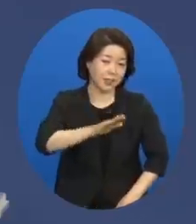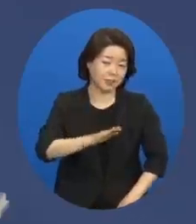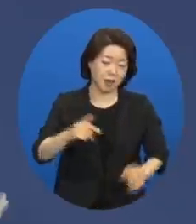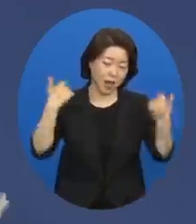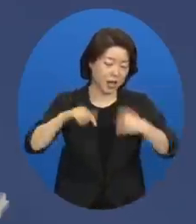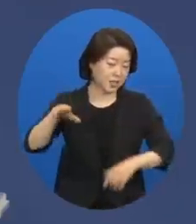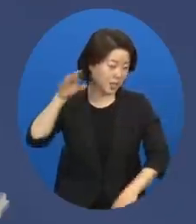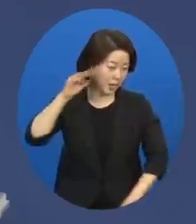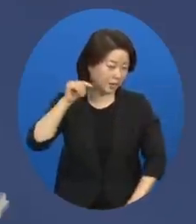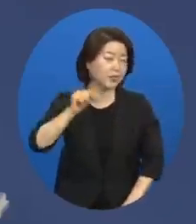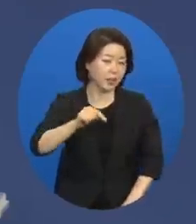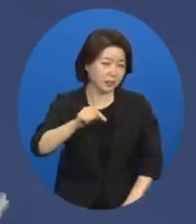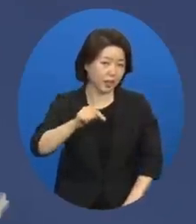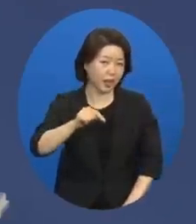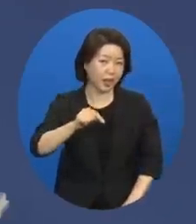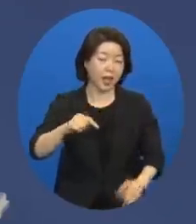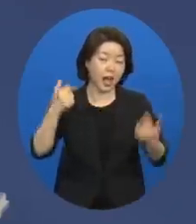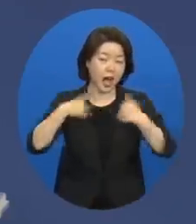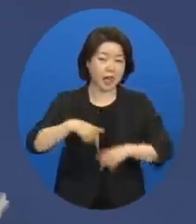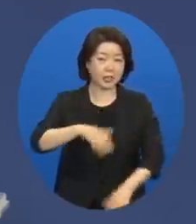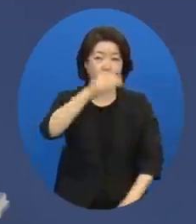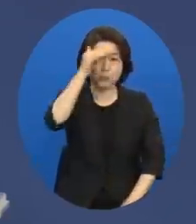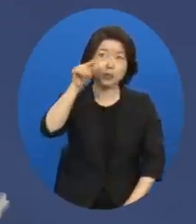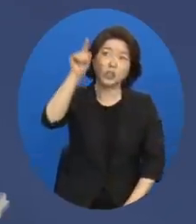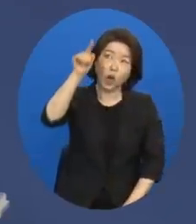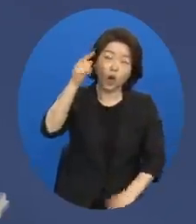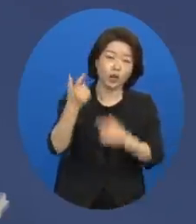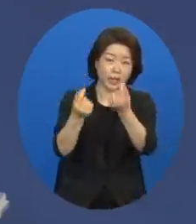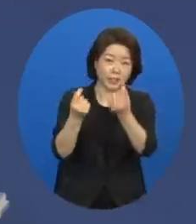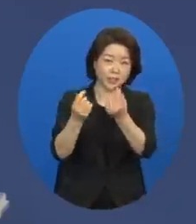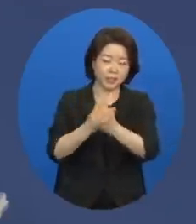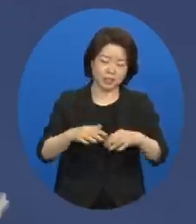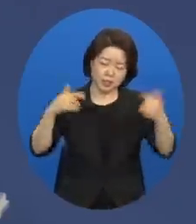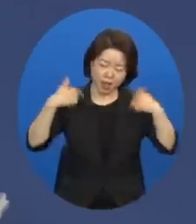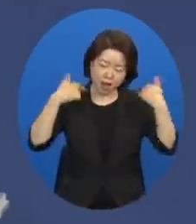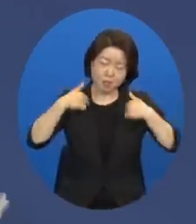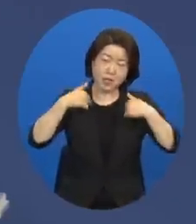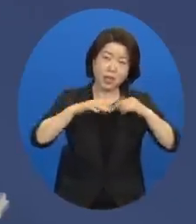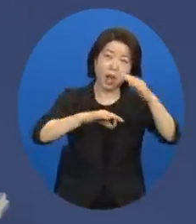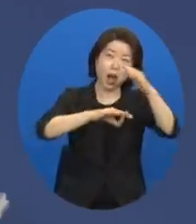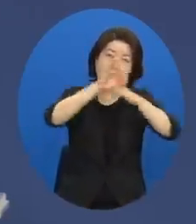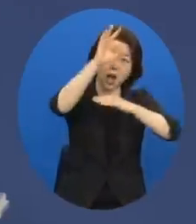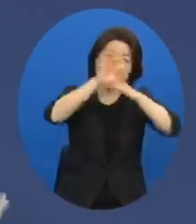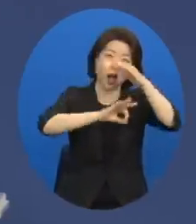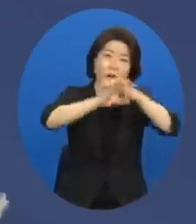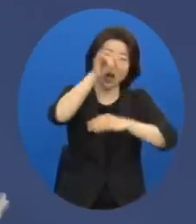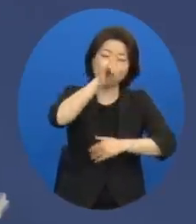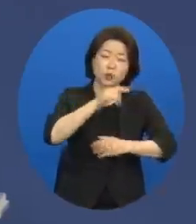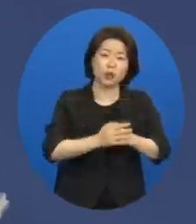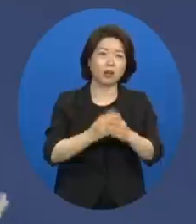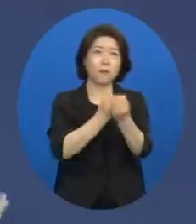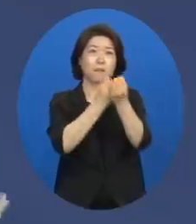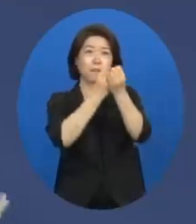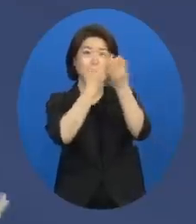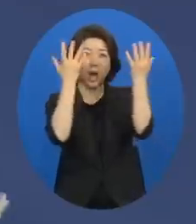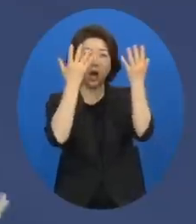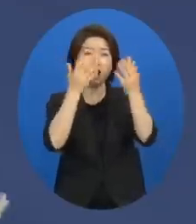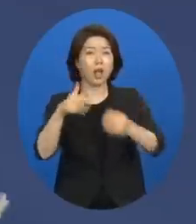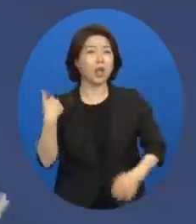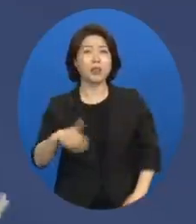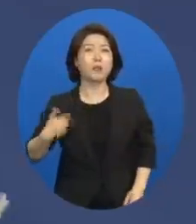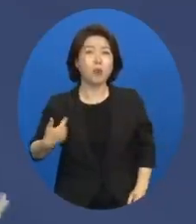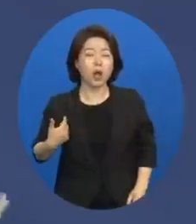말이 늘 보던 저 달이 날마다 밤마다 뜨는 저 달이 저리도 밝을 줄은 예전엔